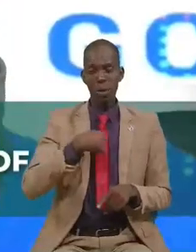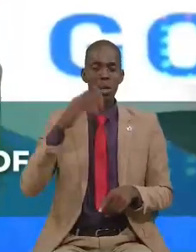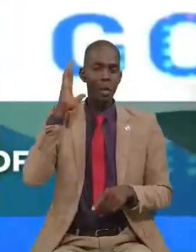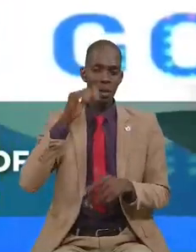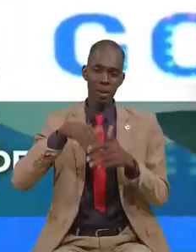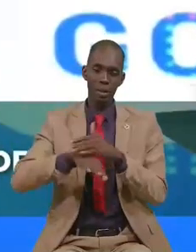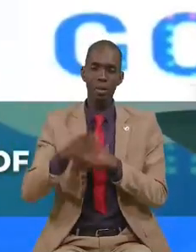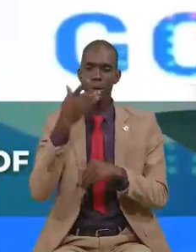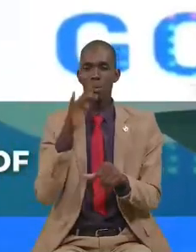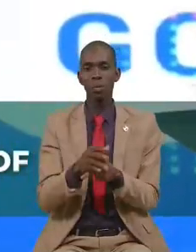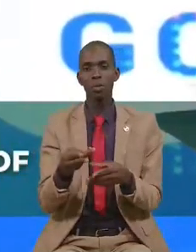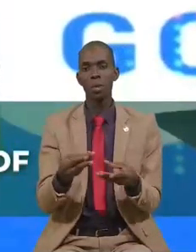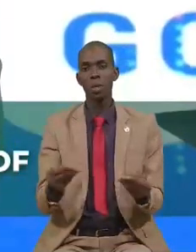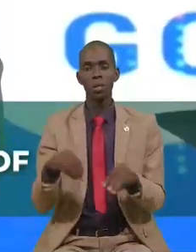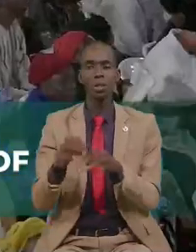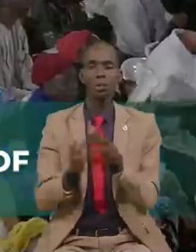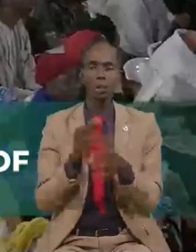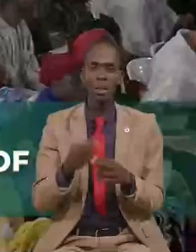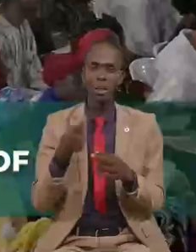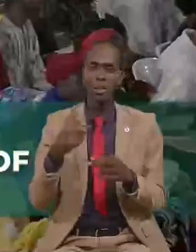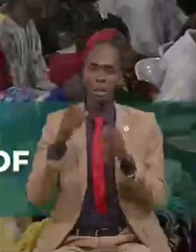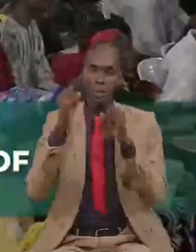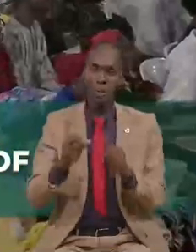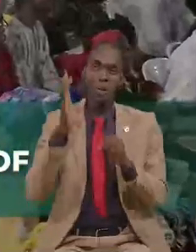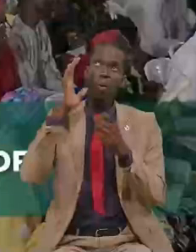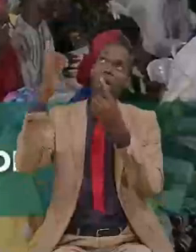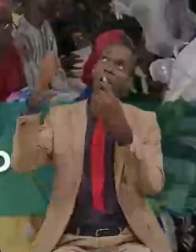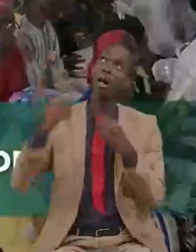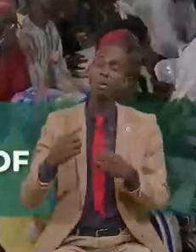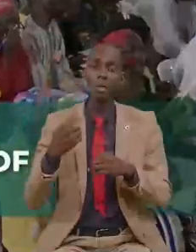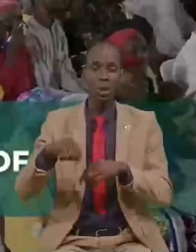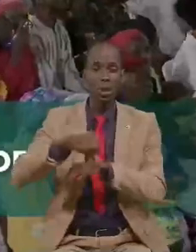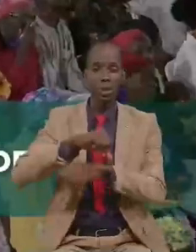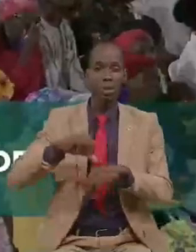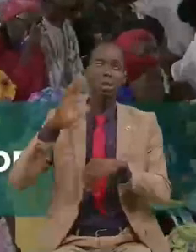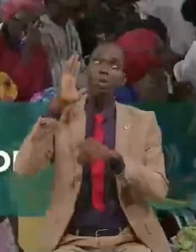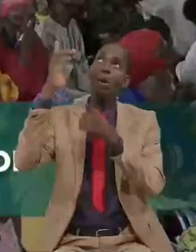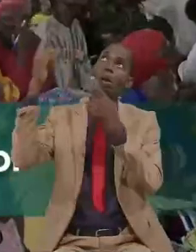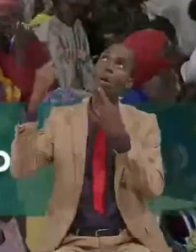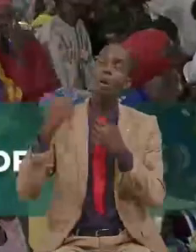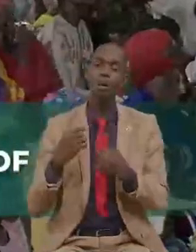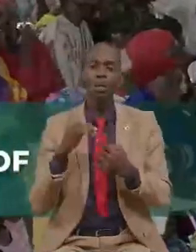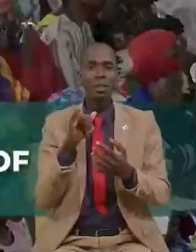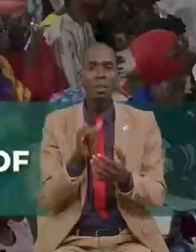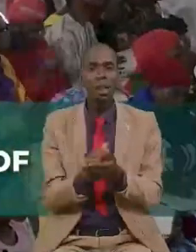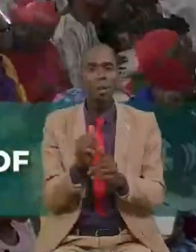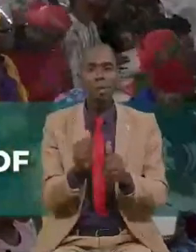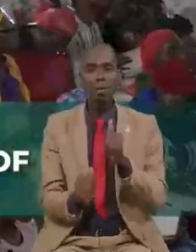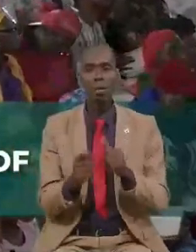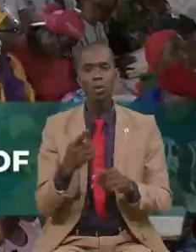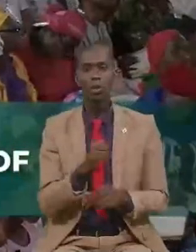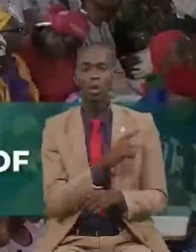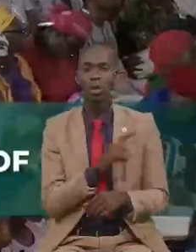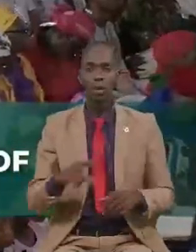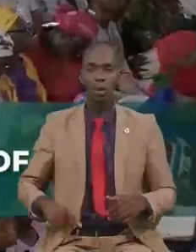La puissance viendra. L'onction viendra. Ce que le Seigneur a